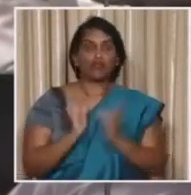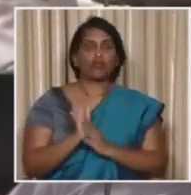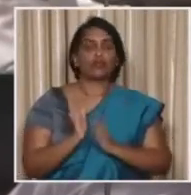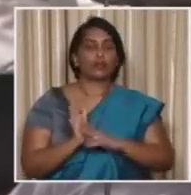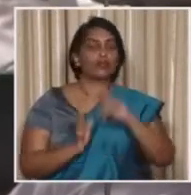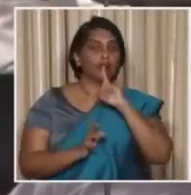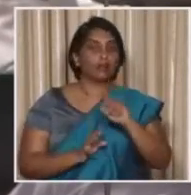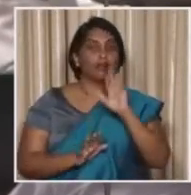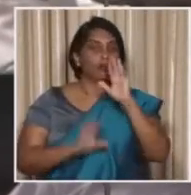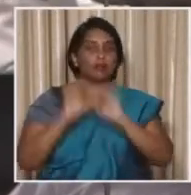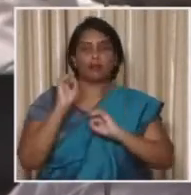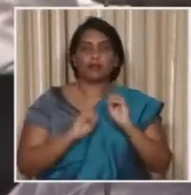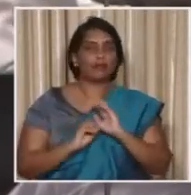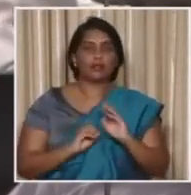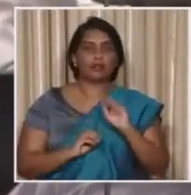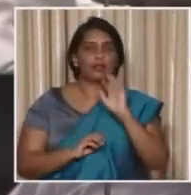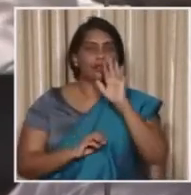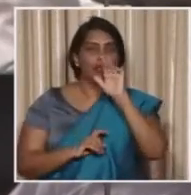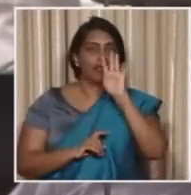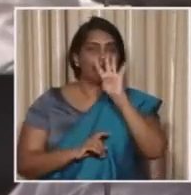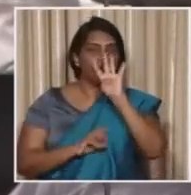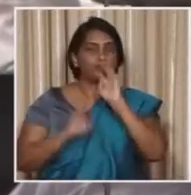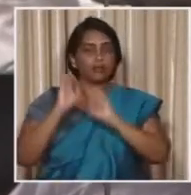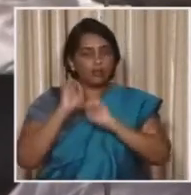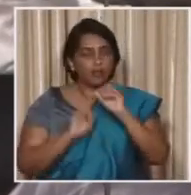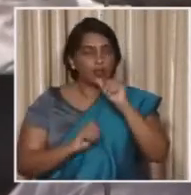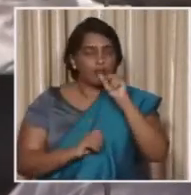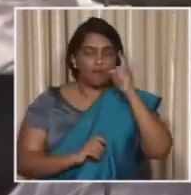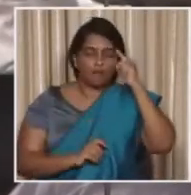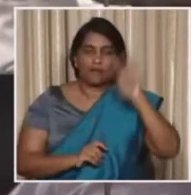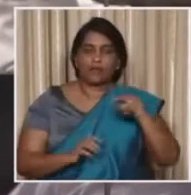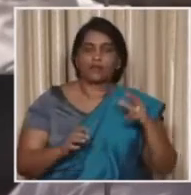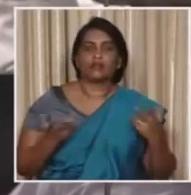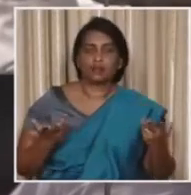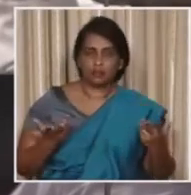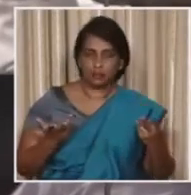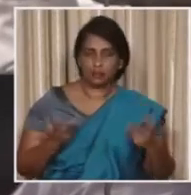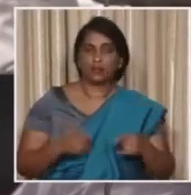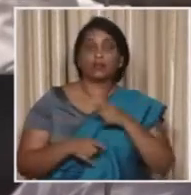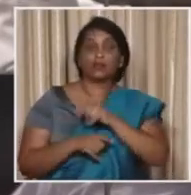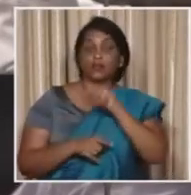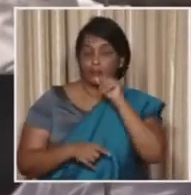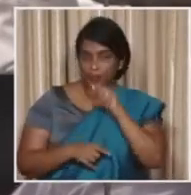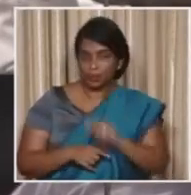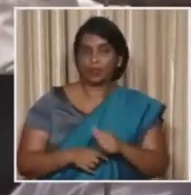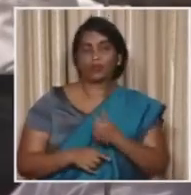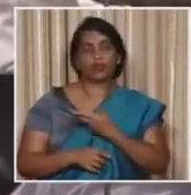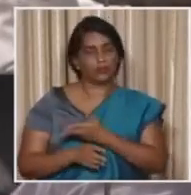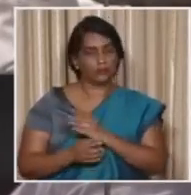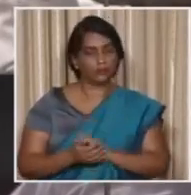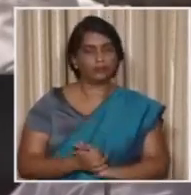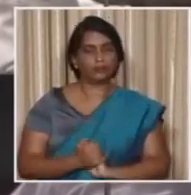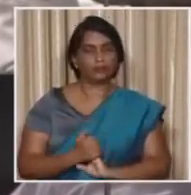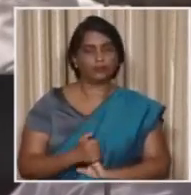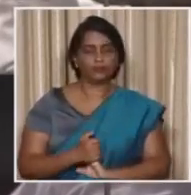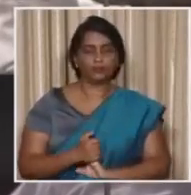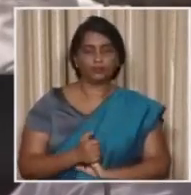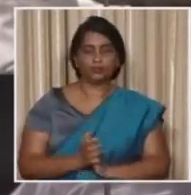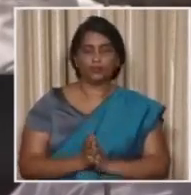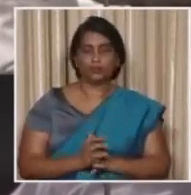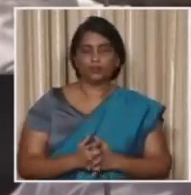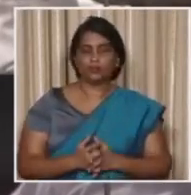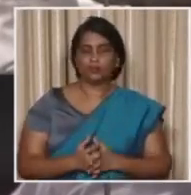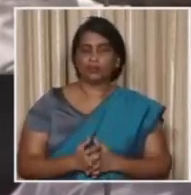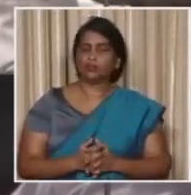කියනවා 109ක් නෙවෙයි 104ක් දෙන එකත් විශ්වාස කරන්න බෑ කියලා. ඒක තමයි යථාර්ථය.